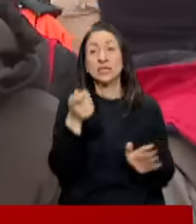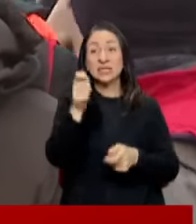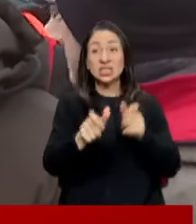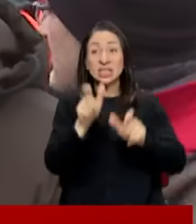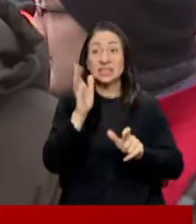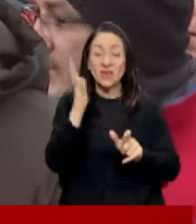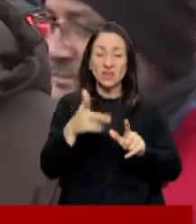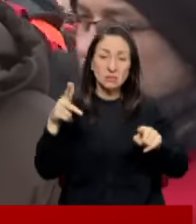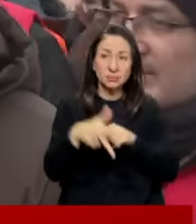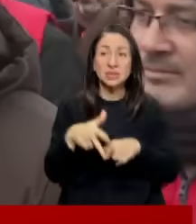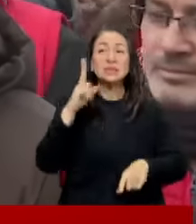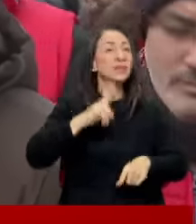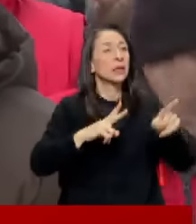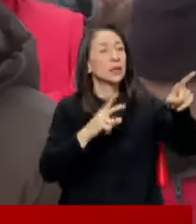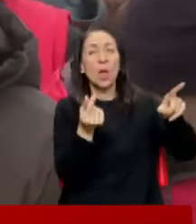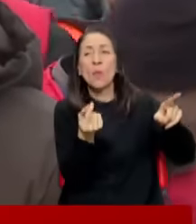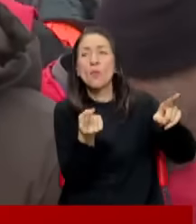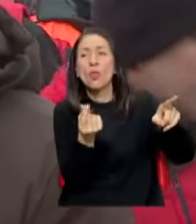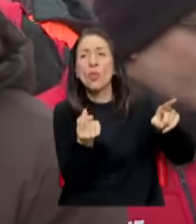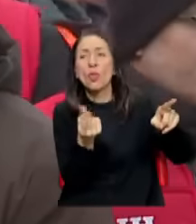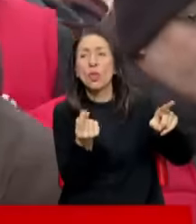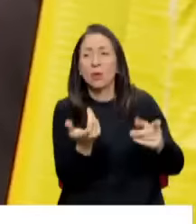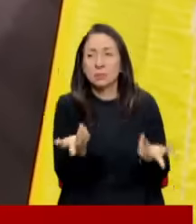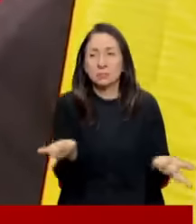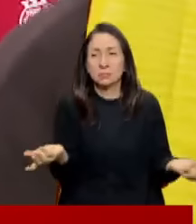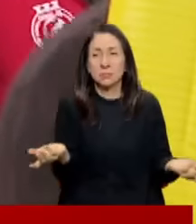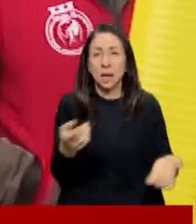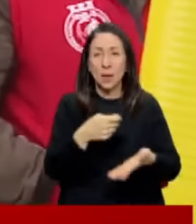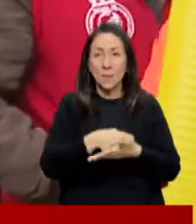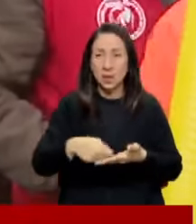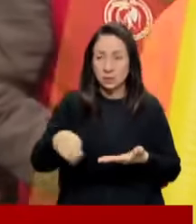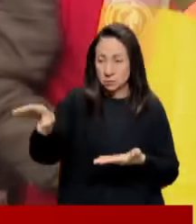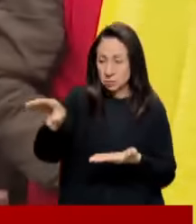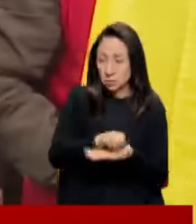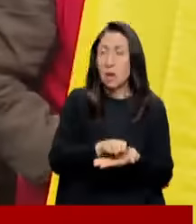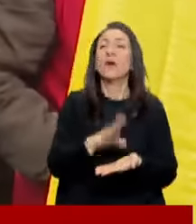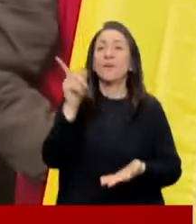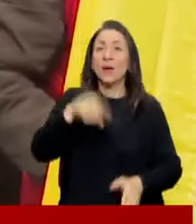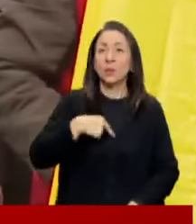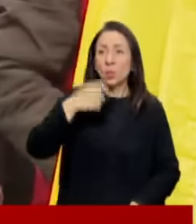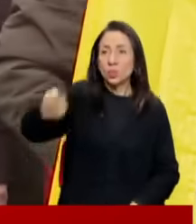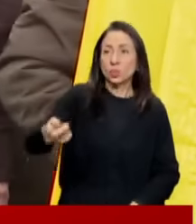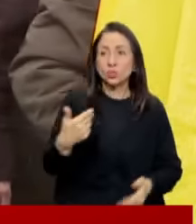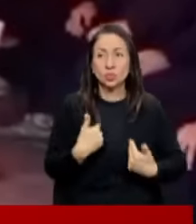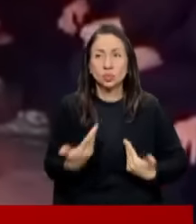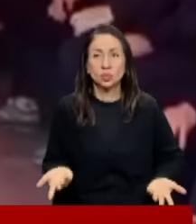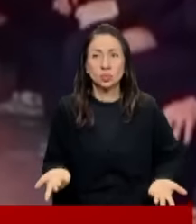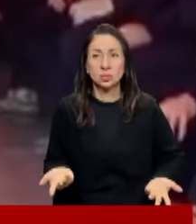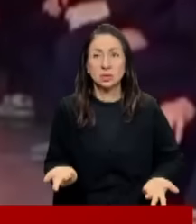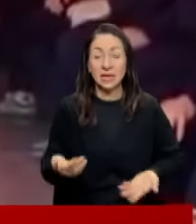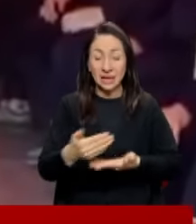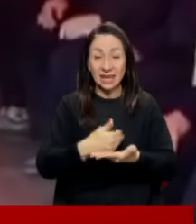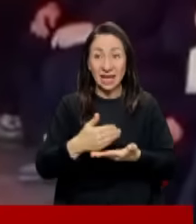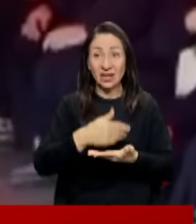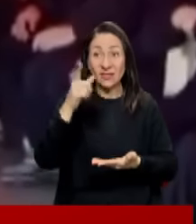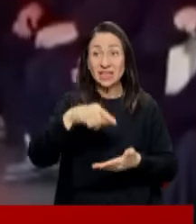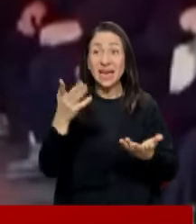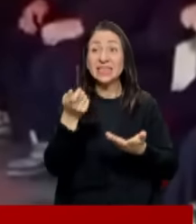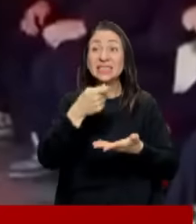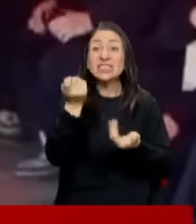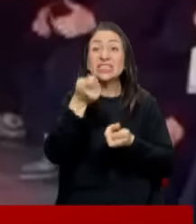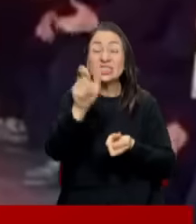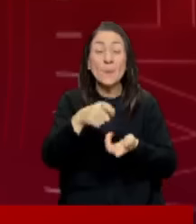daha fazla kesiliyor. Zengin olanlardan çok daha az kesildiğini biliyoruz. Maaşı cebimize girmeden vergi ödüyoruz bu ülkede. Gelir vergisi daha